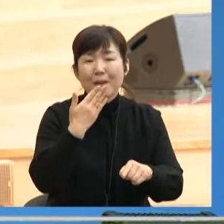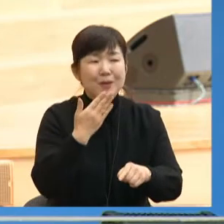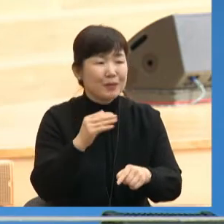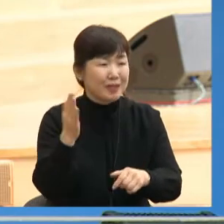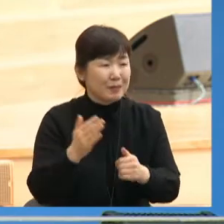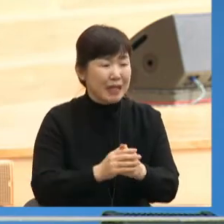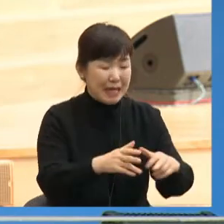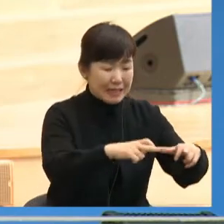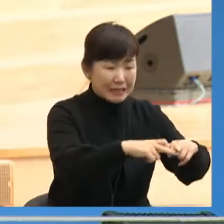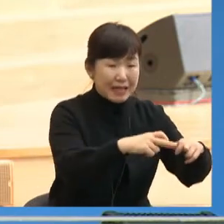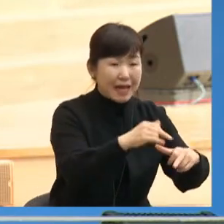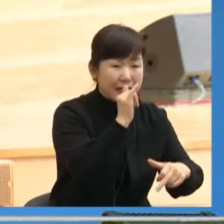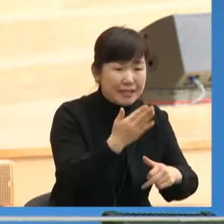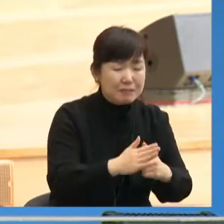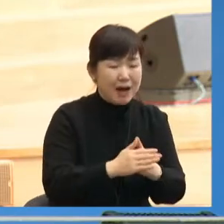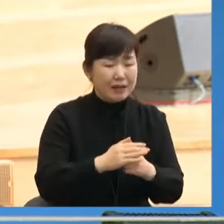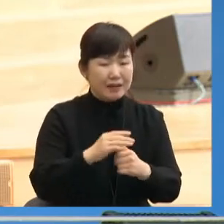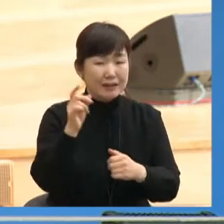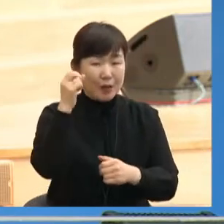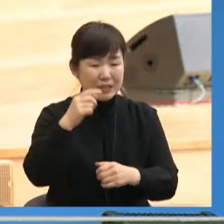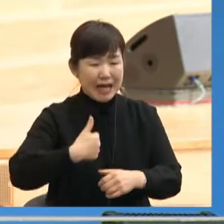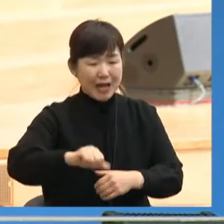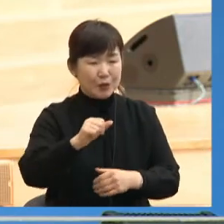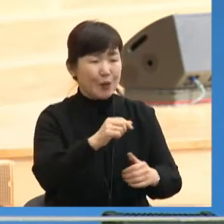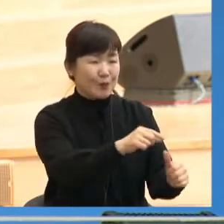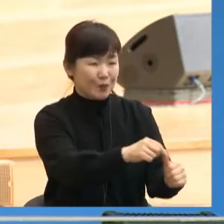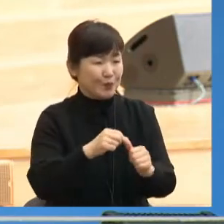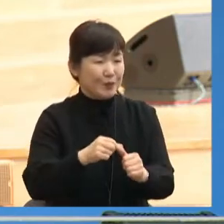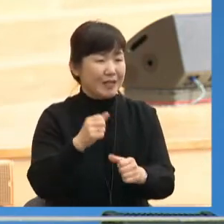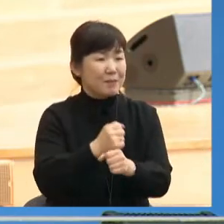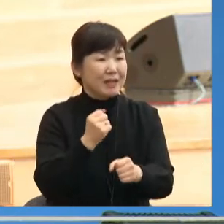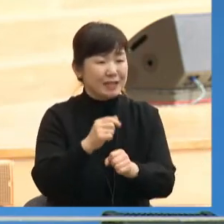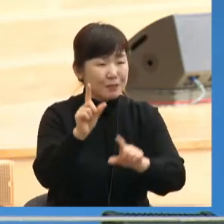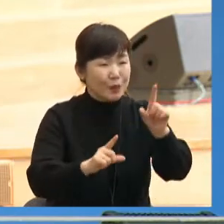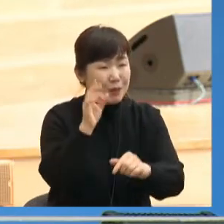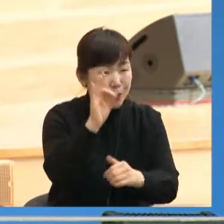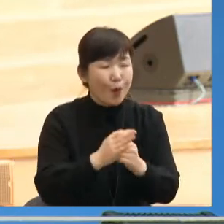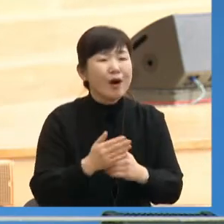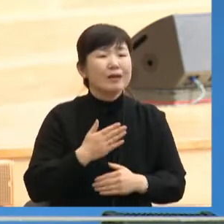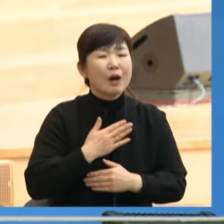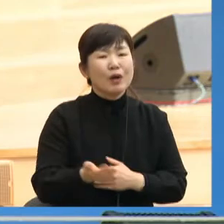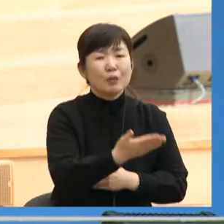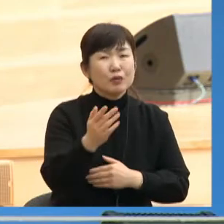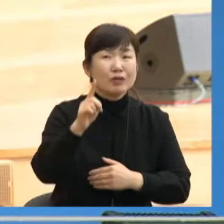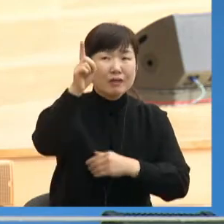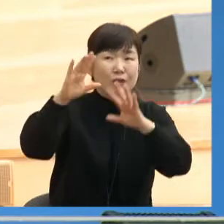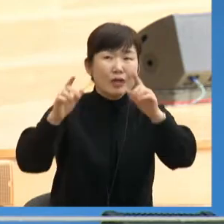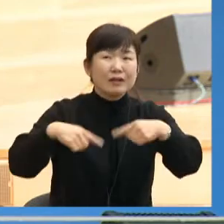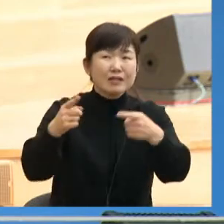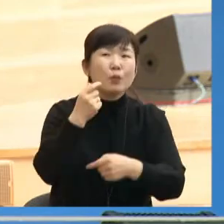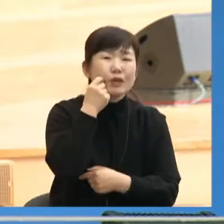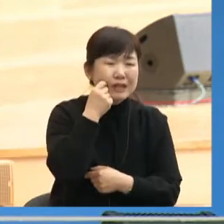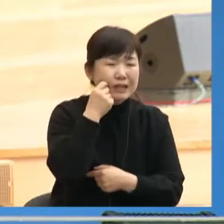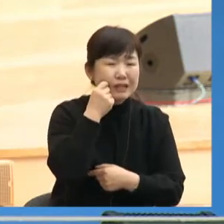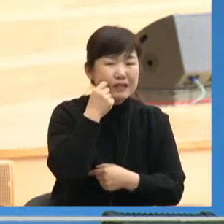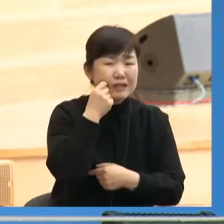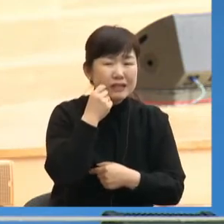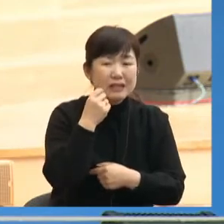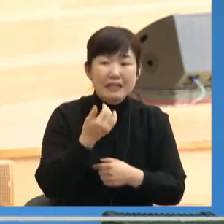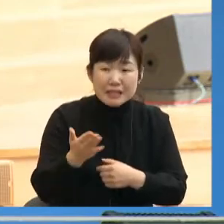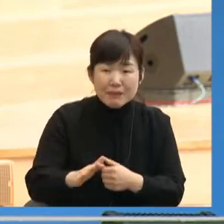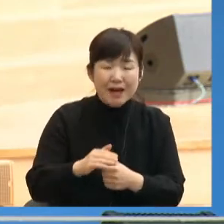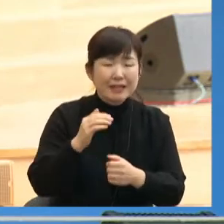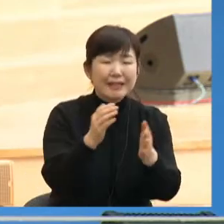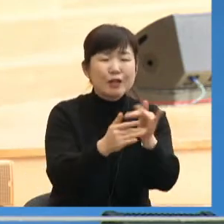그를 아들로 삼는 모습을 통해 우리는 주님의 나라로 들어갈 수 없는 존재지만 예수님께서 우리를 불러주신 그